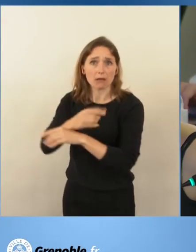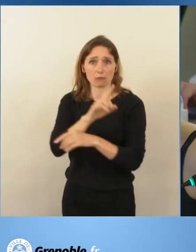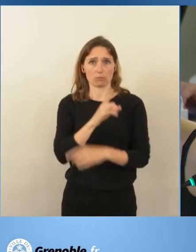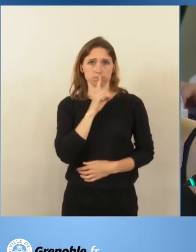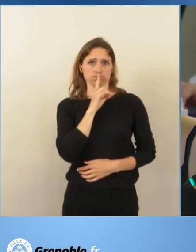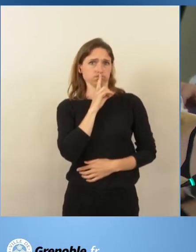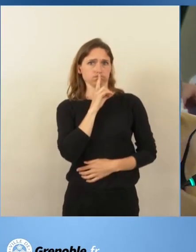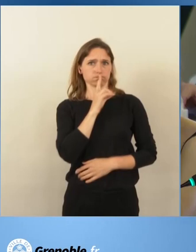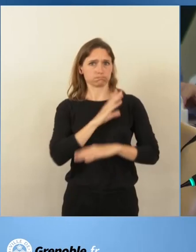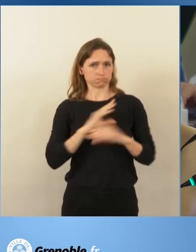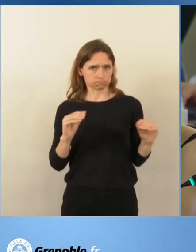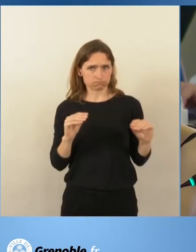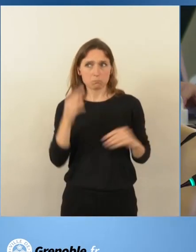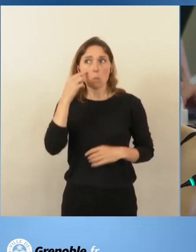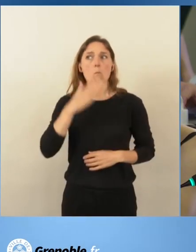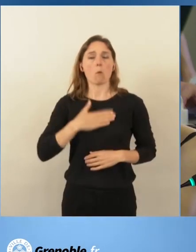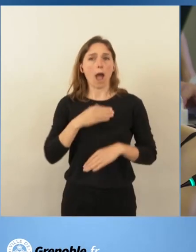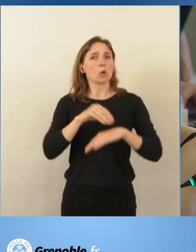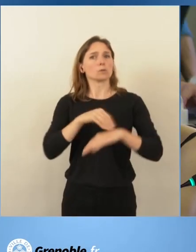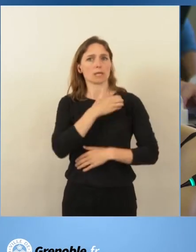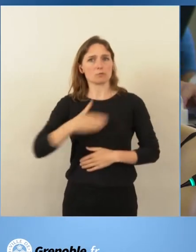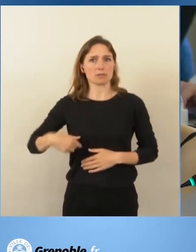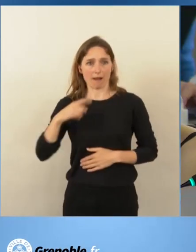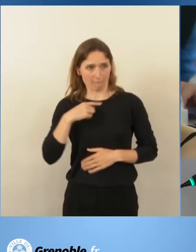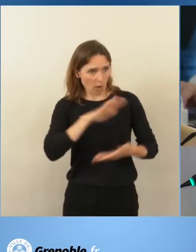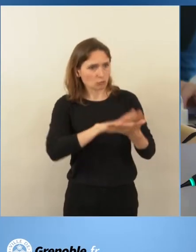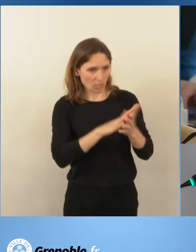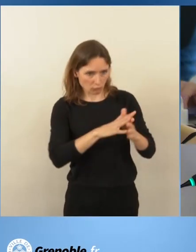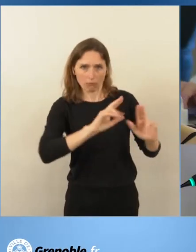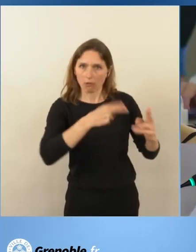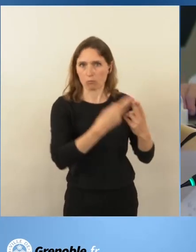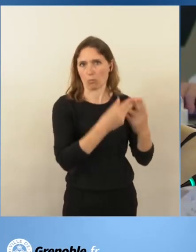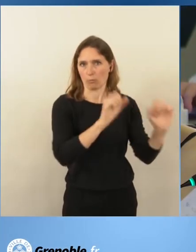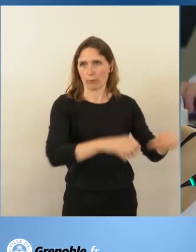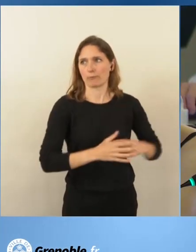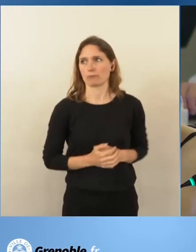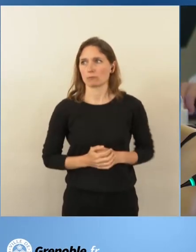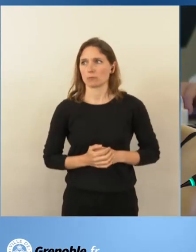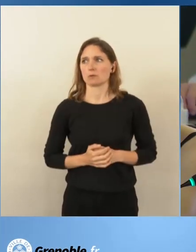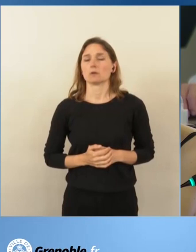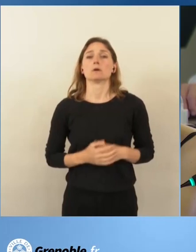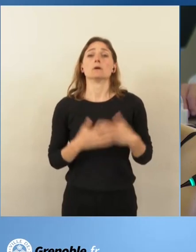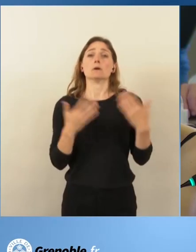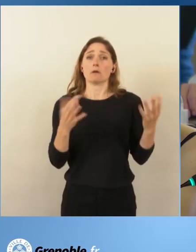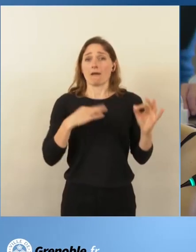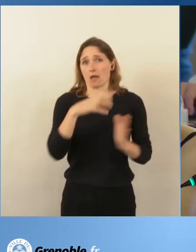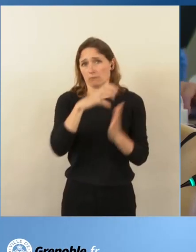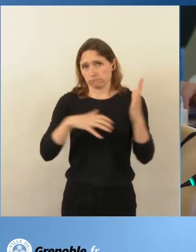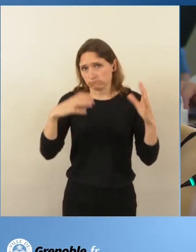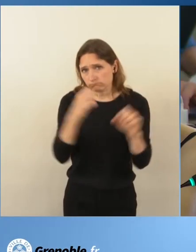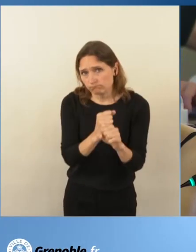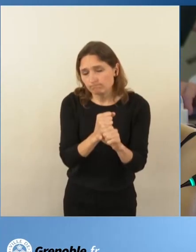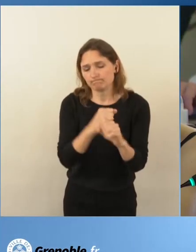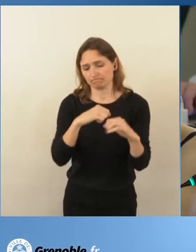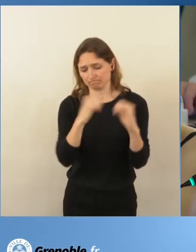que le conseil municipal devrait pouvoir répondre à cette demande du CRIF concernant maintenant le rendu acte et bien on y retrouve